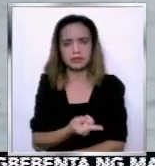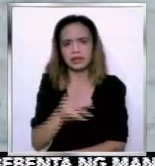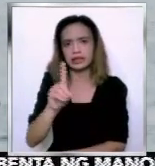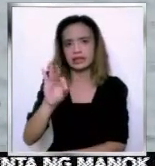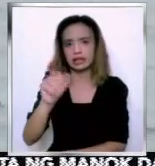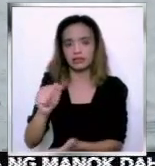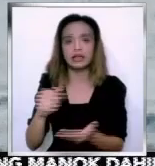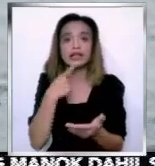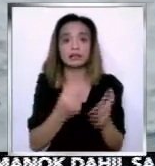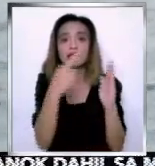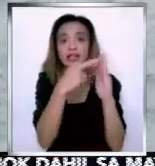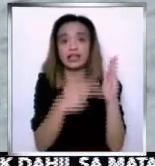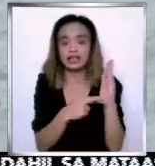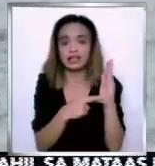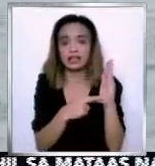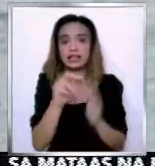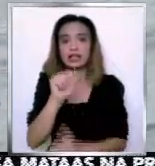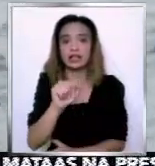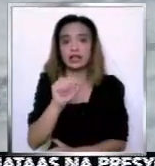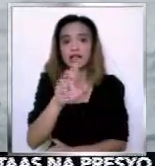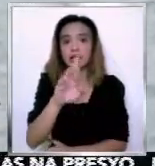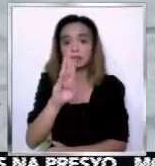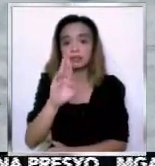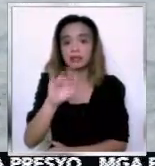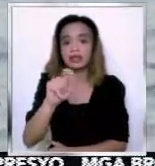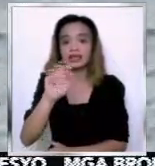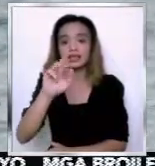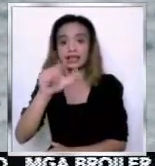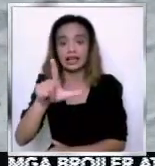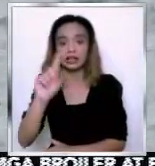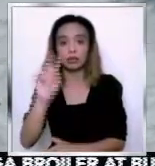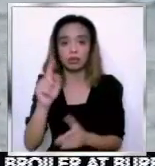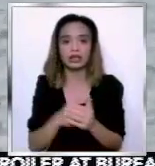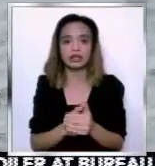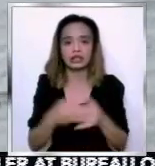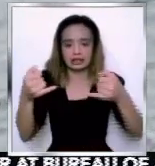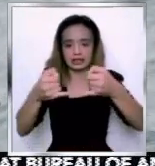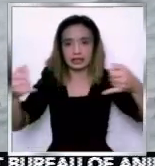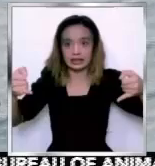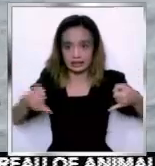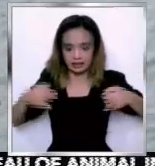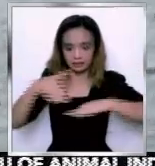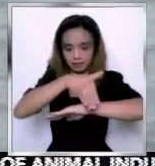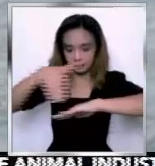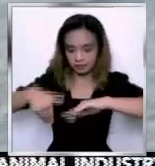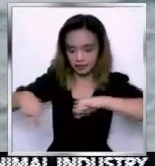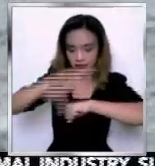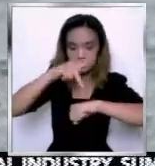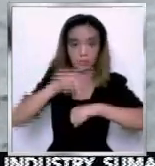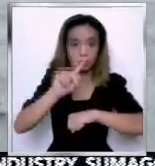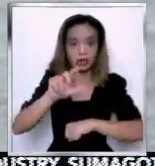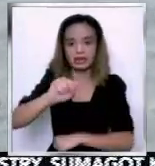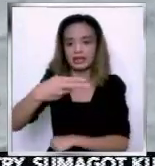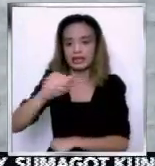Arbitral Tribunal or Arbitral Ruling na nasa Continental Shelf at Exclusive Economic Zone ng Pilipinas ang Ayungin Shoal at wala